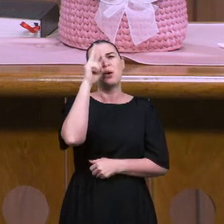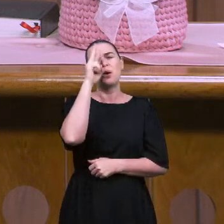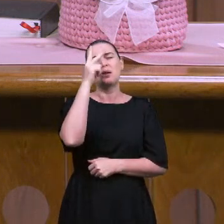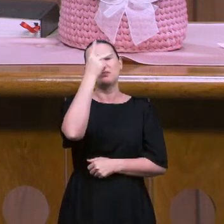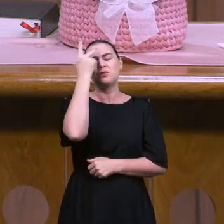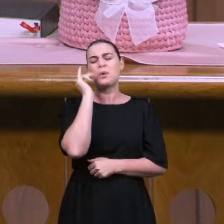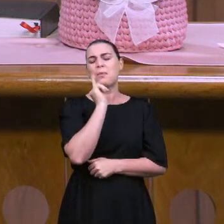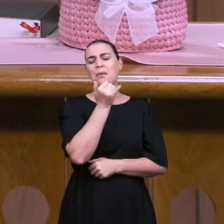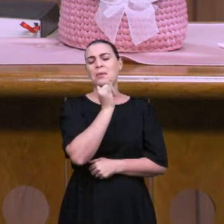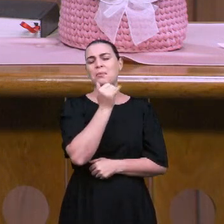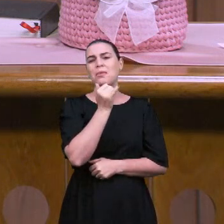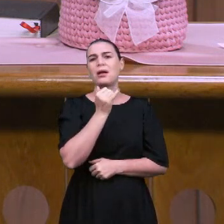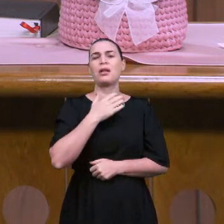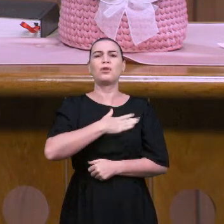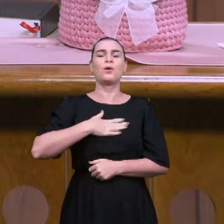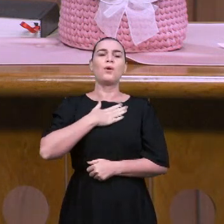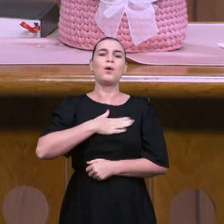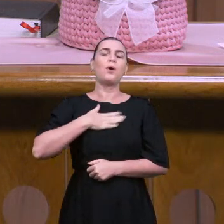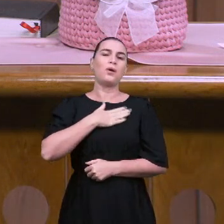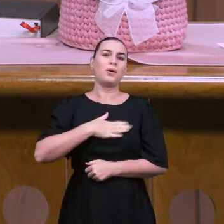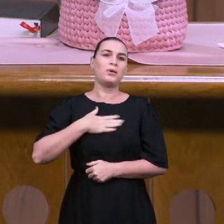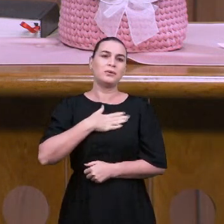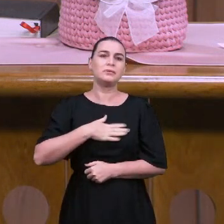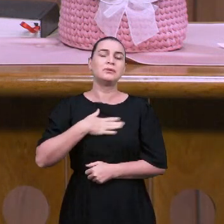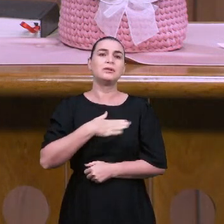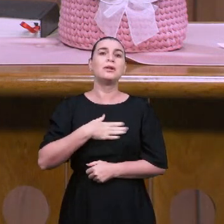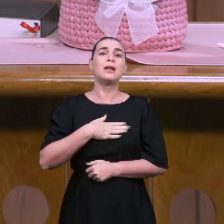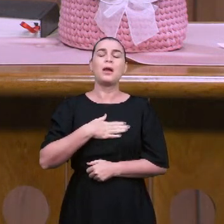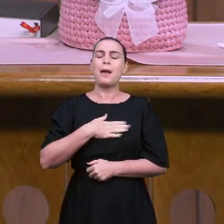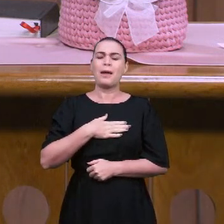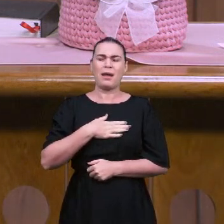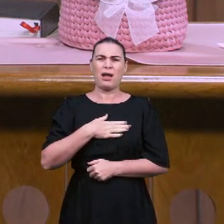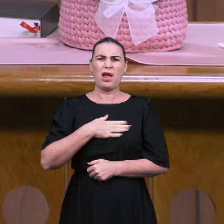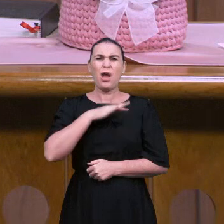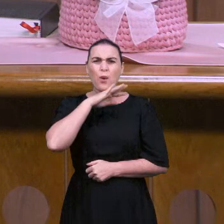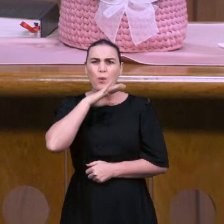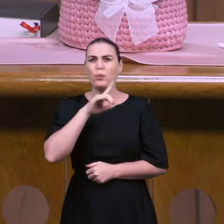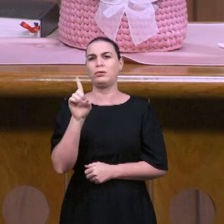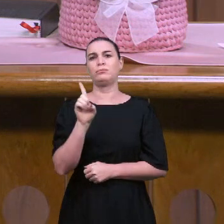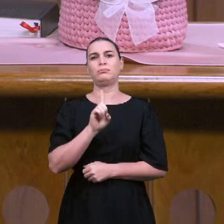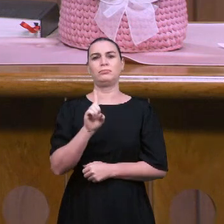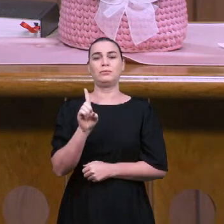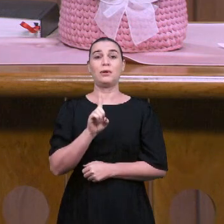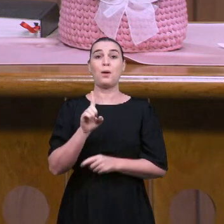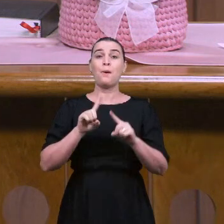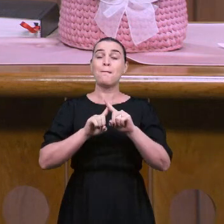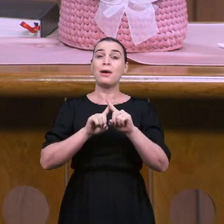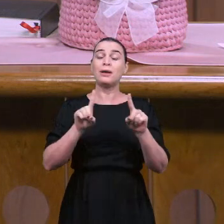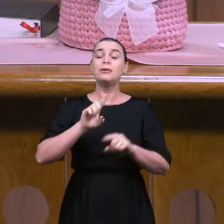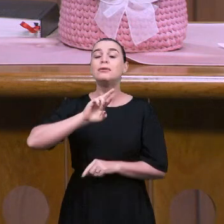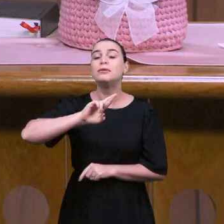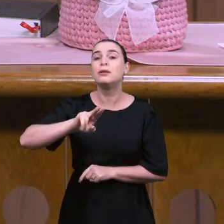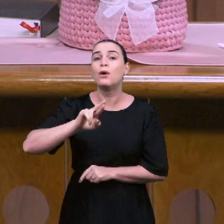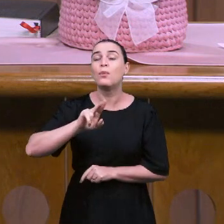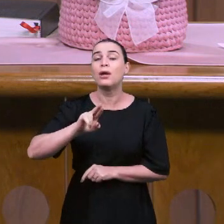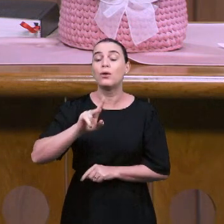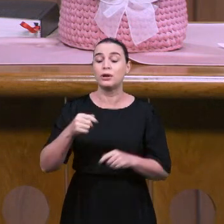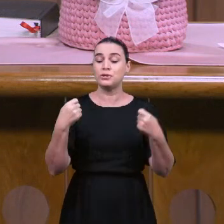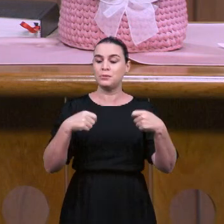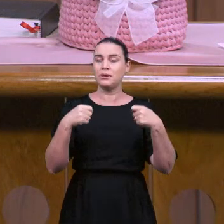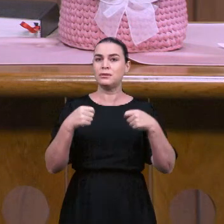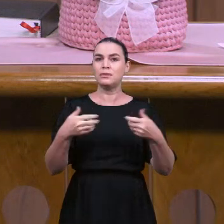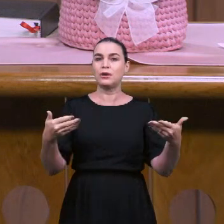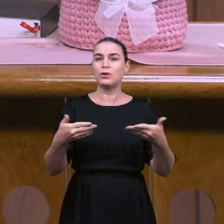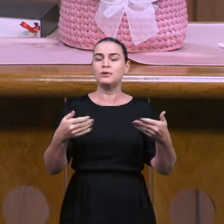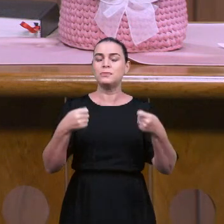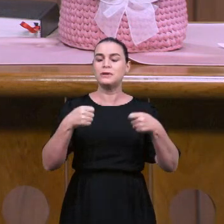tout le monde aime bien. Tout le monde aime ce genre de choses. Il n'y a aucun mal à ça. Mais ce n'est pas bien ça que nous avons